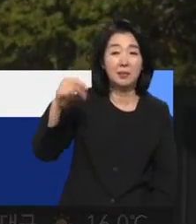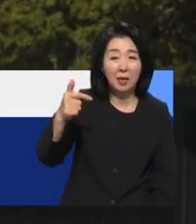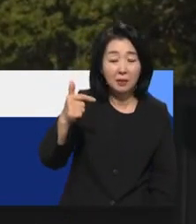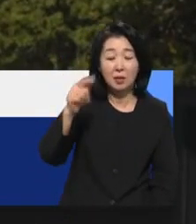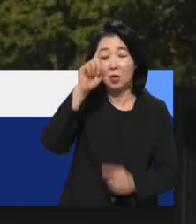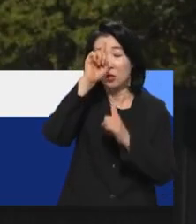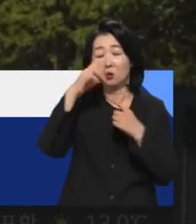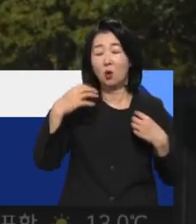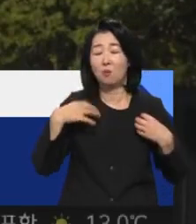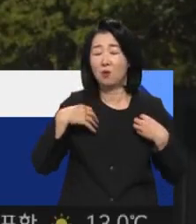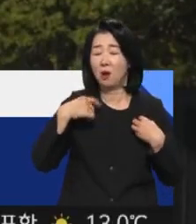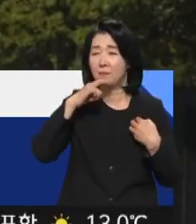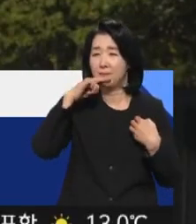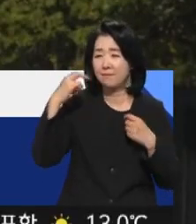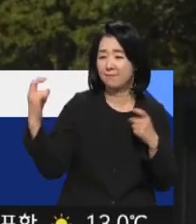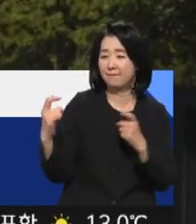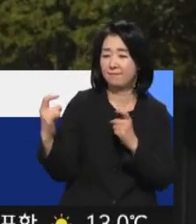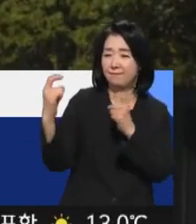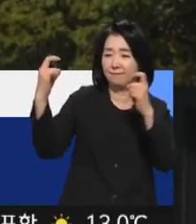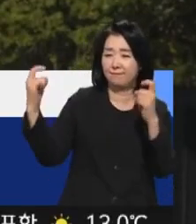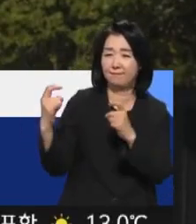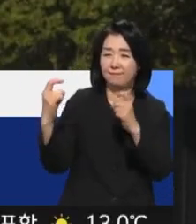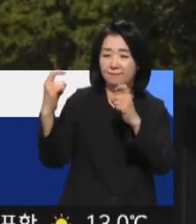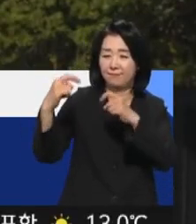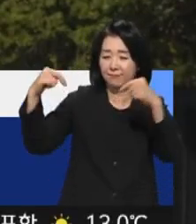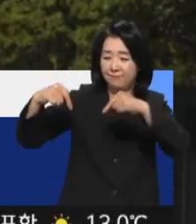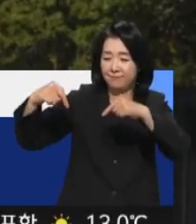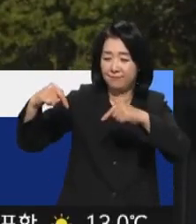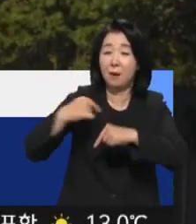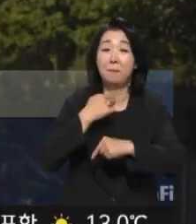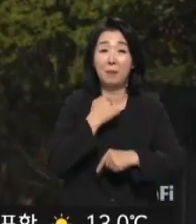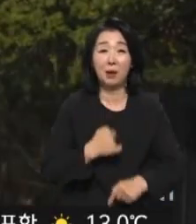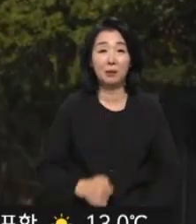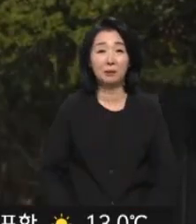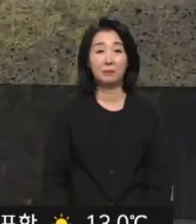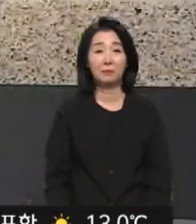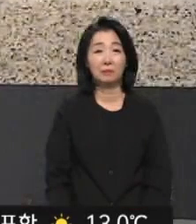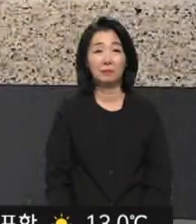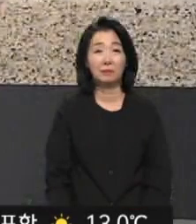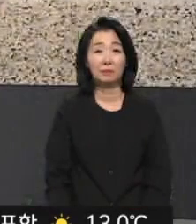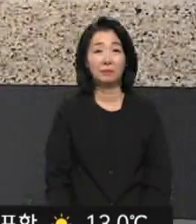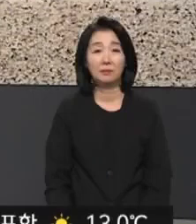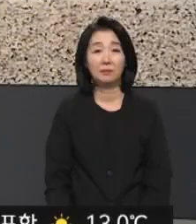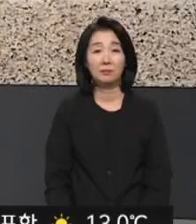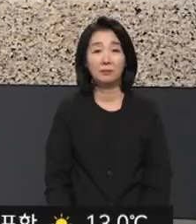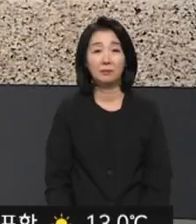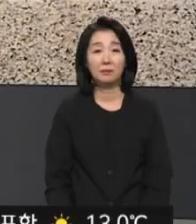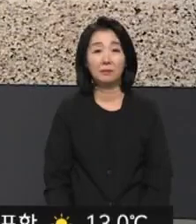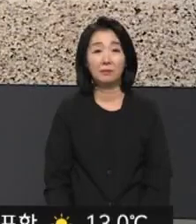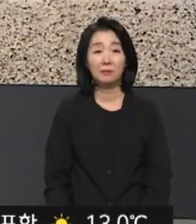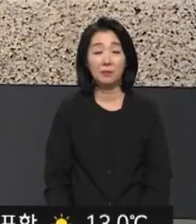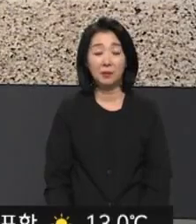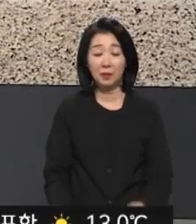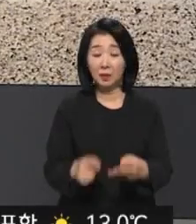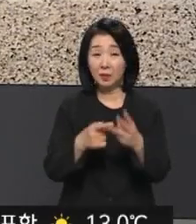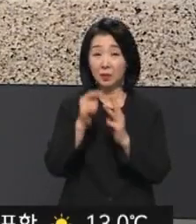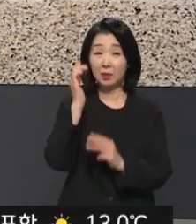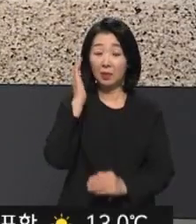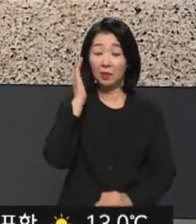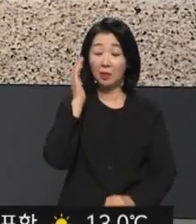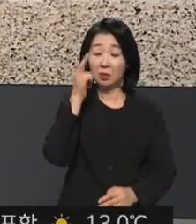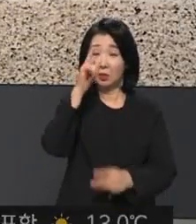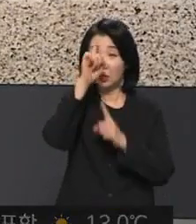얼굴을 붉히는 끈질긴 협상을 벌였습니다. 그런데 단순히 이 전 대통령의 공을